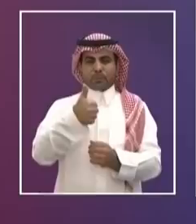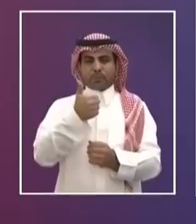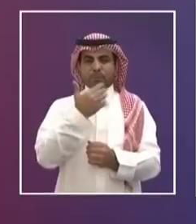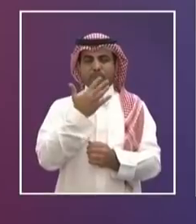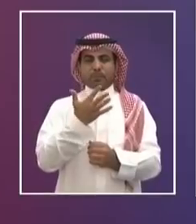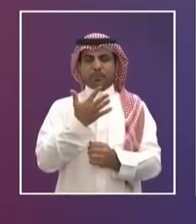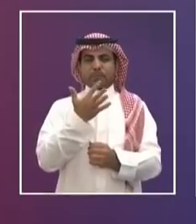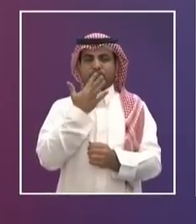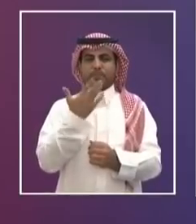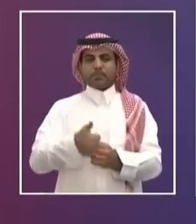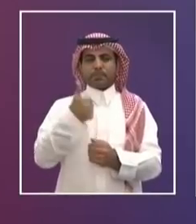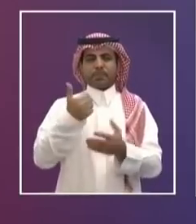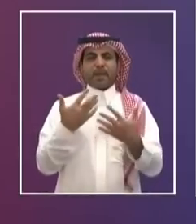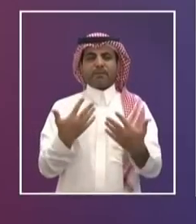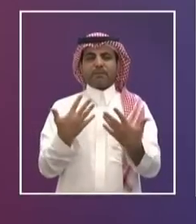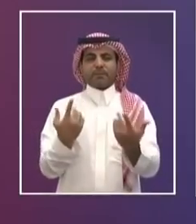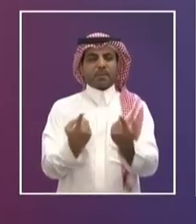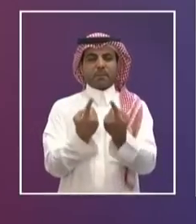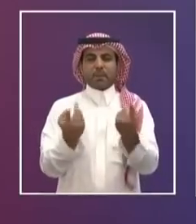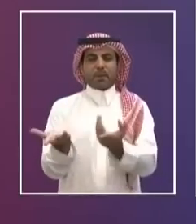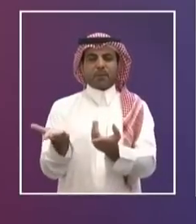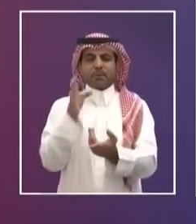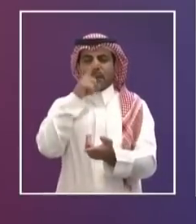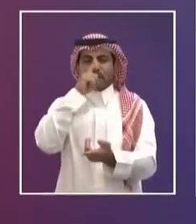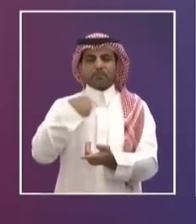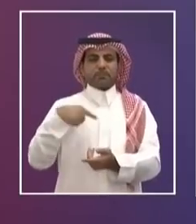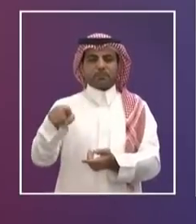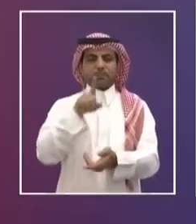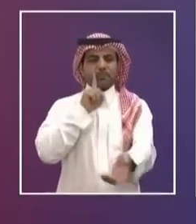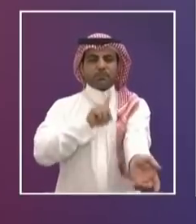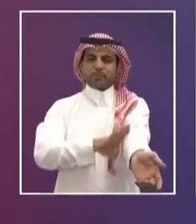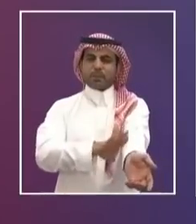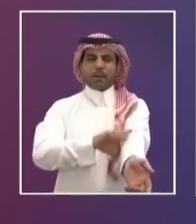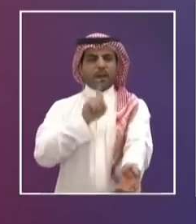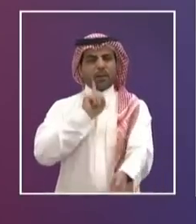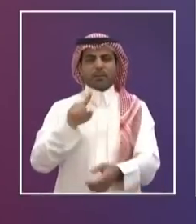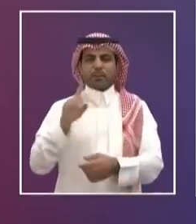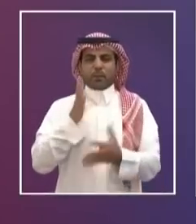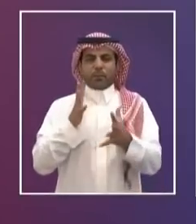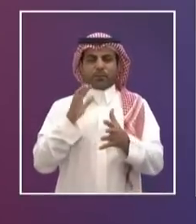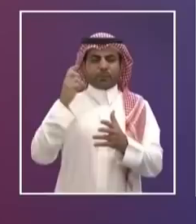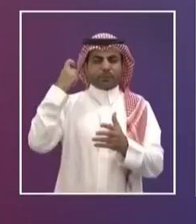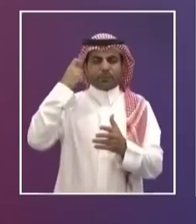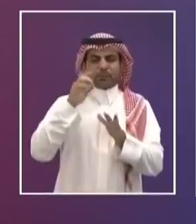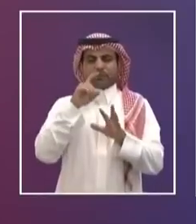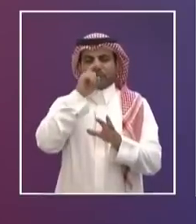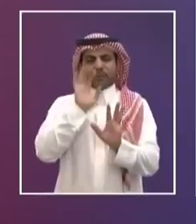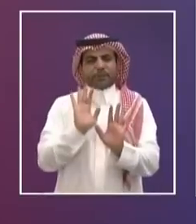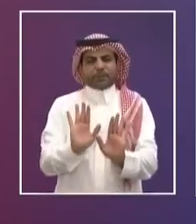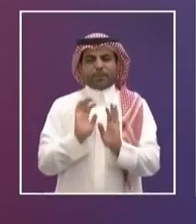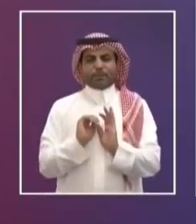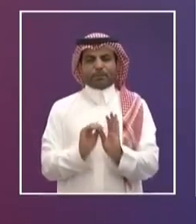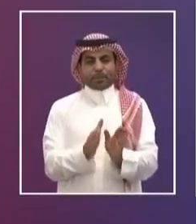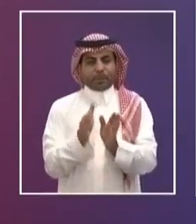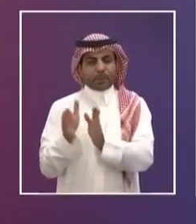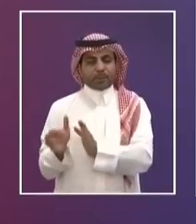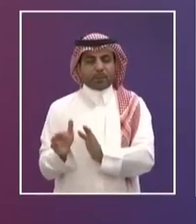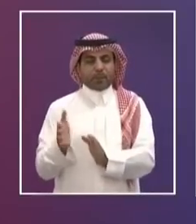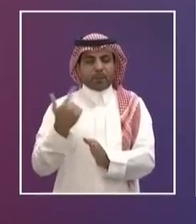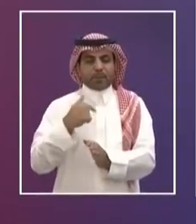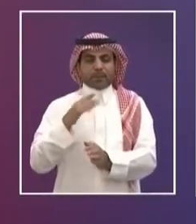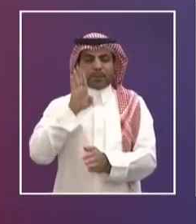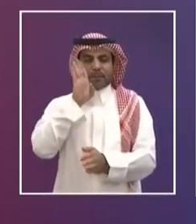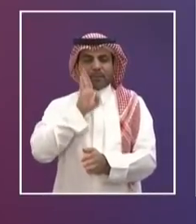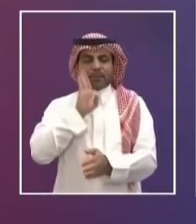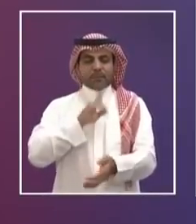دعونا نقول أنها من الأمور الطبيعية التي لا يبد أن نتقبلها. مقاومتنا أو تكيفنا أو مرونتنا